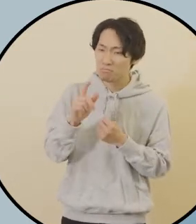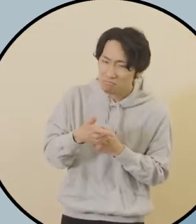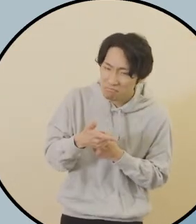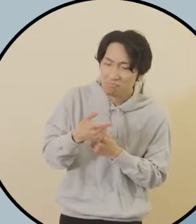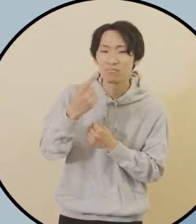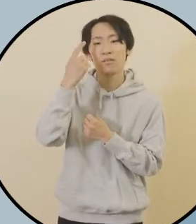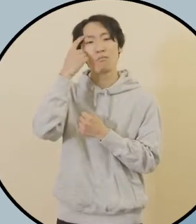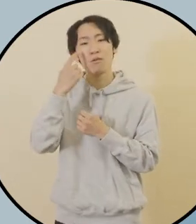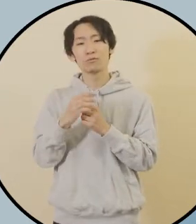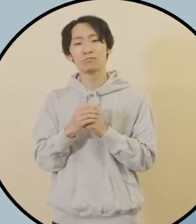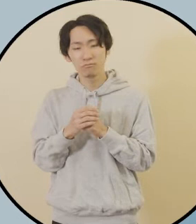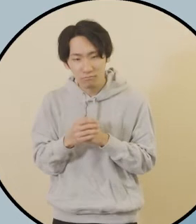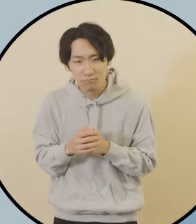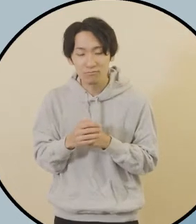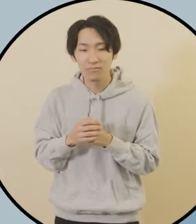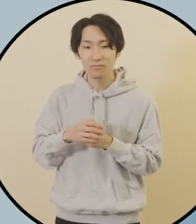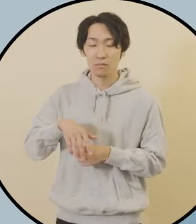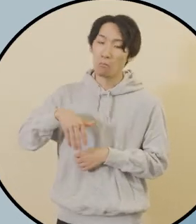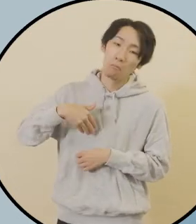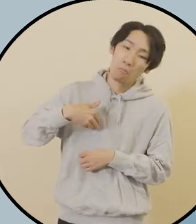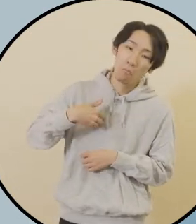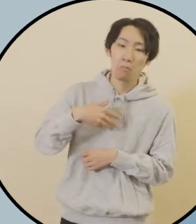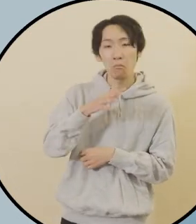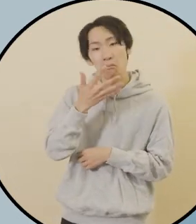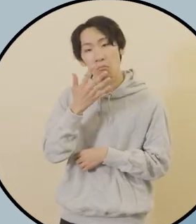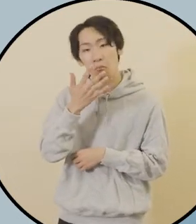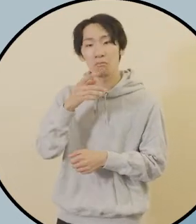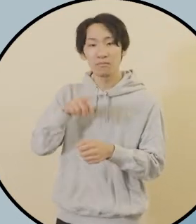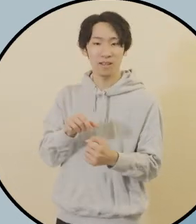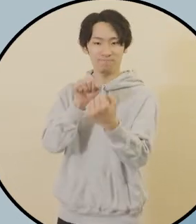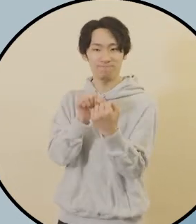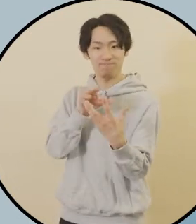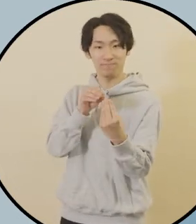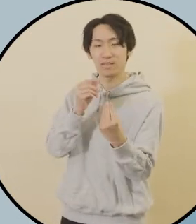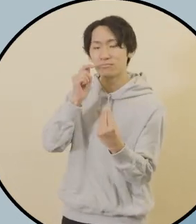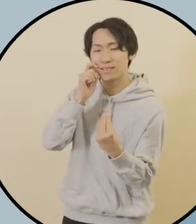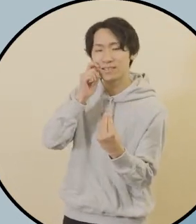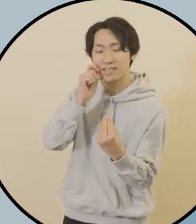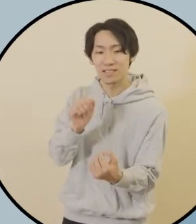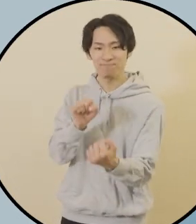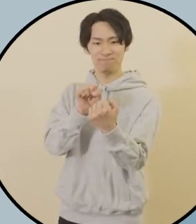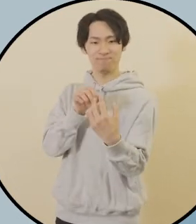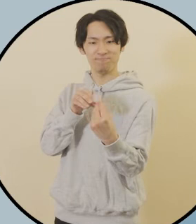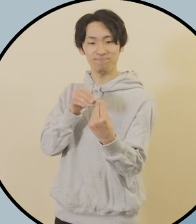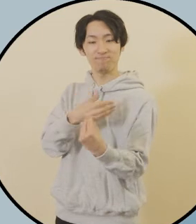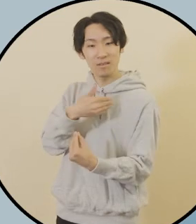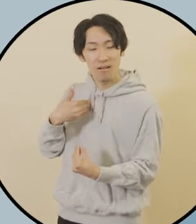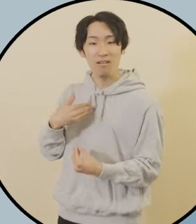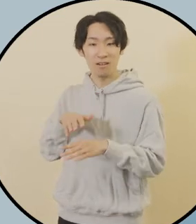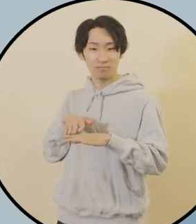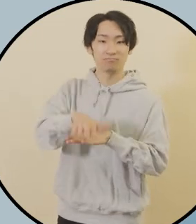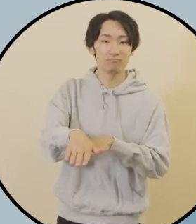いう風に感じている人が多いんじゃないかなぁって思うんですよね無知ゆえにわからなさすぎて向き合え